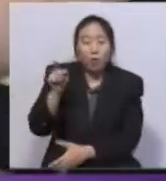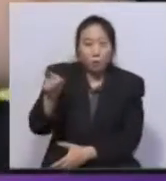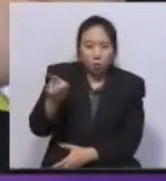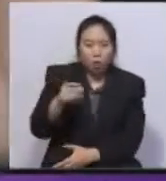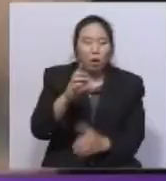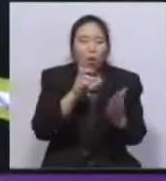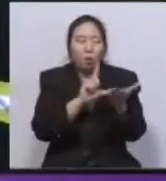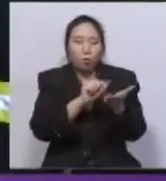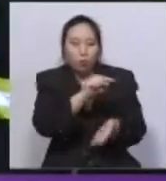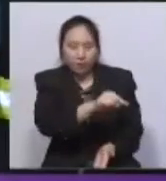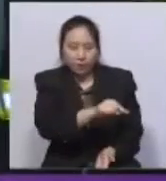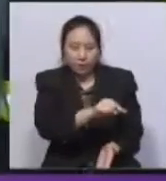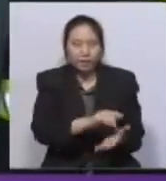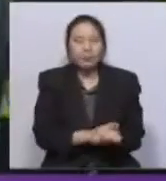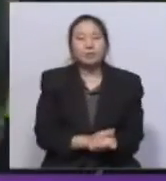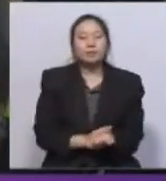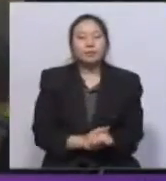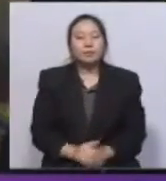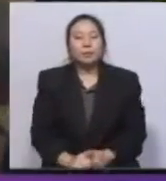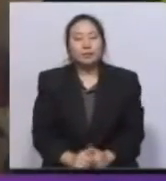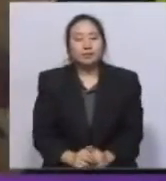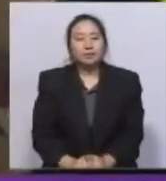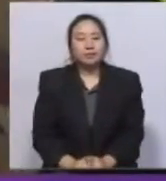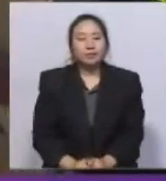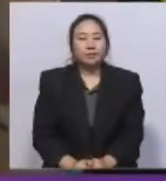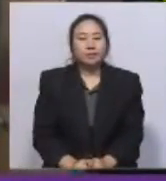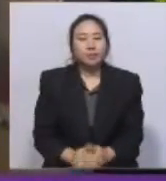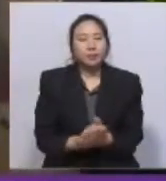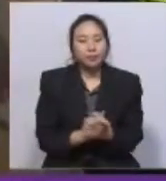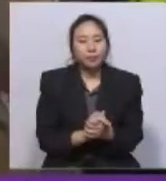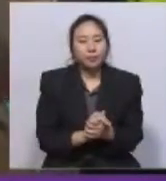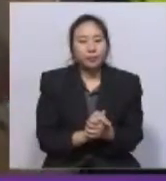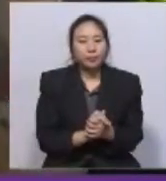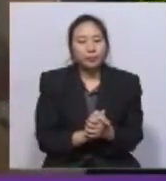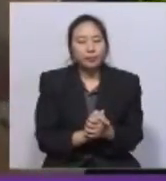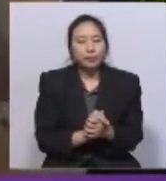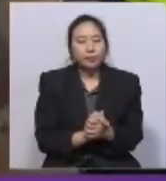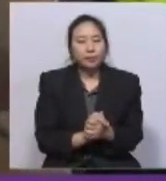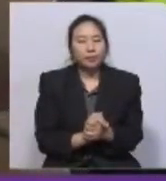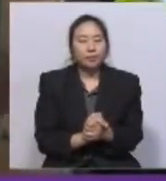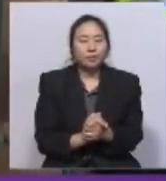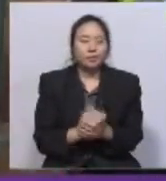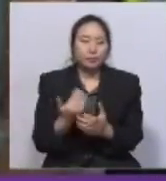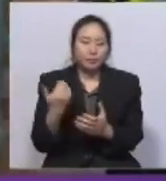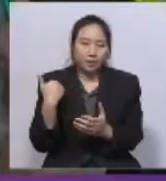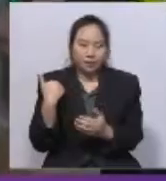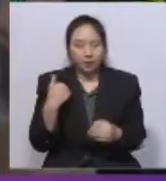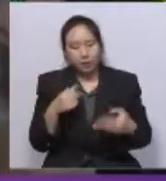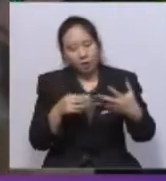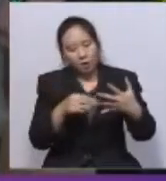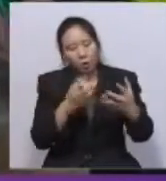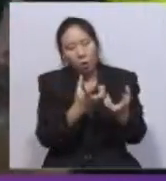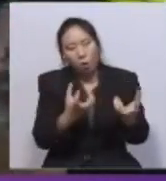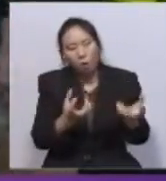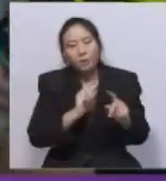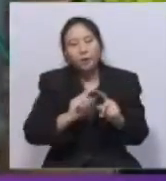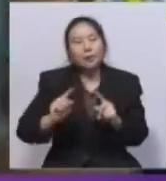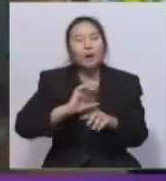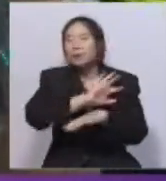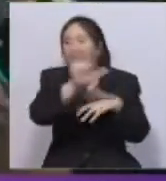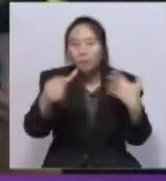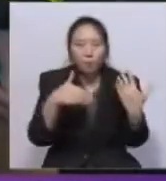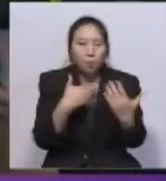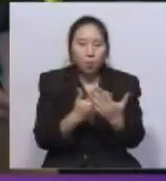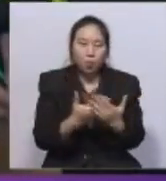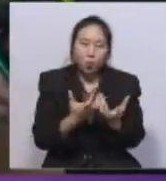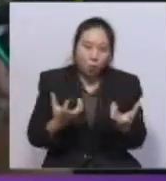แล้วก็ไว้ดนตรีฝั่งนู้นพวกเอฟเฟกต์พวกอะไรอยู่ในชั้นลอยนะคะแล้วก็ชั้นสองก็พวกอะไรจุ๊บจุ๊บจิ๊กทั้งหมดเลย